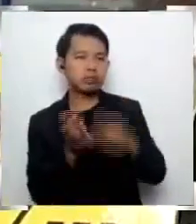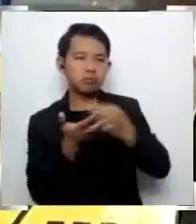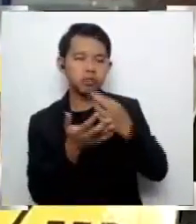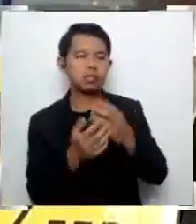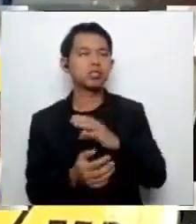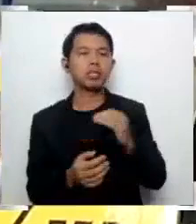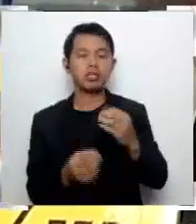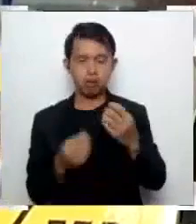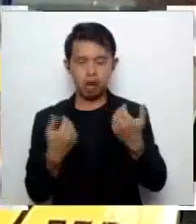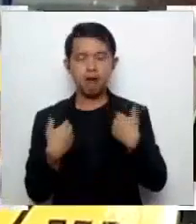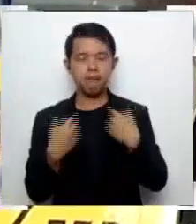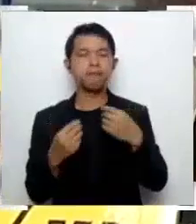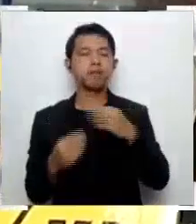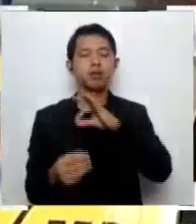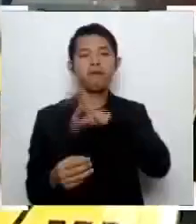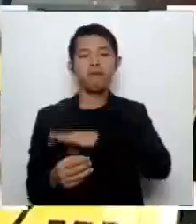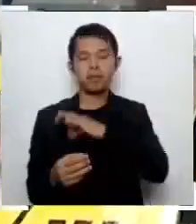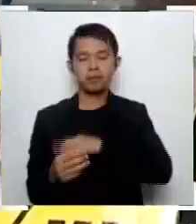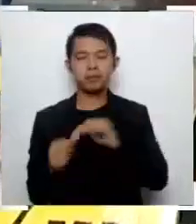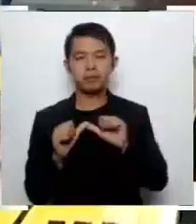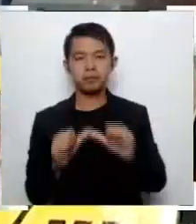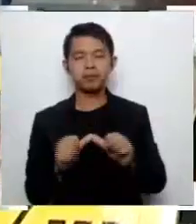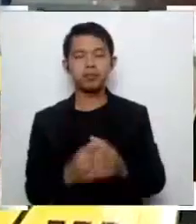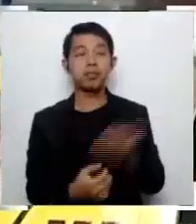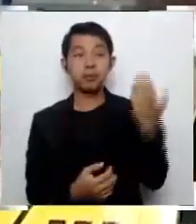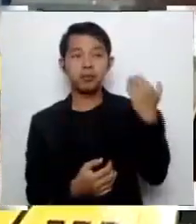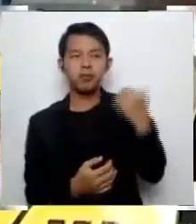dating namumuhunan kami ng 42, ngayon,